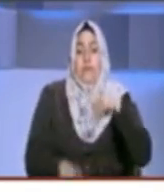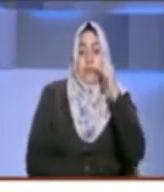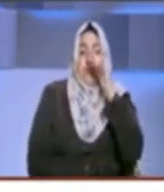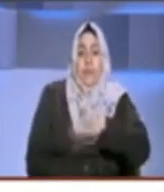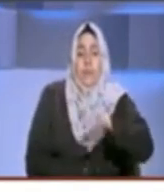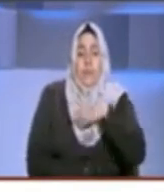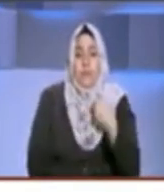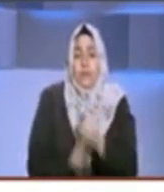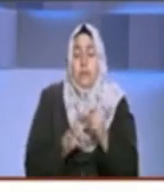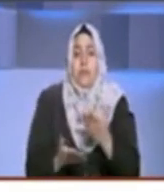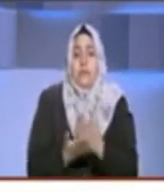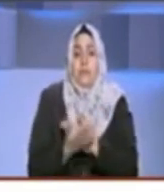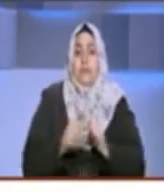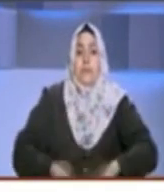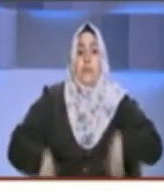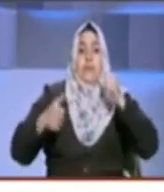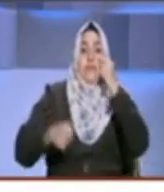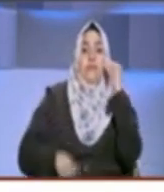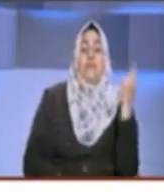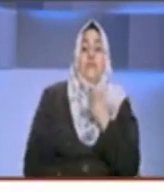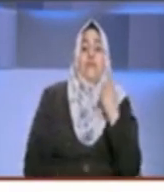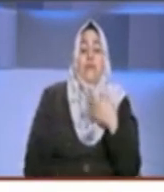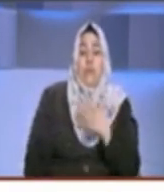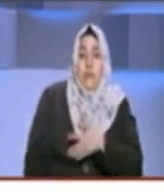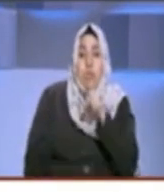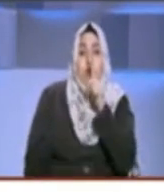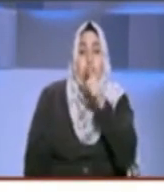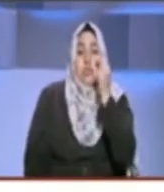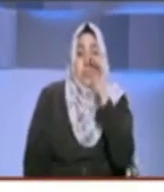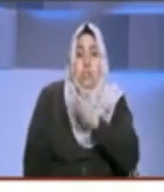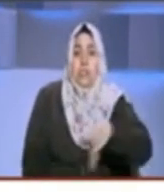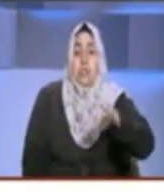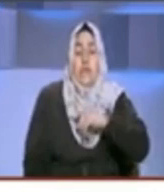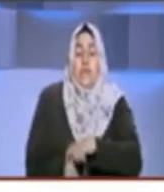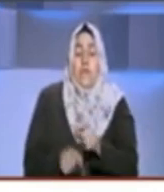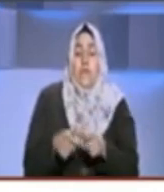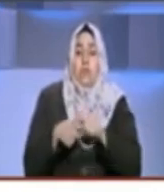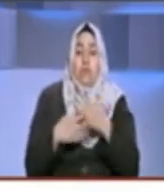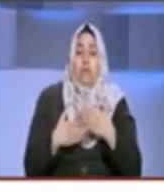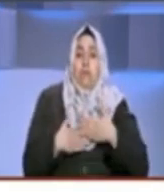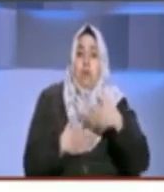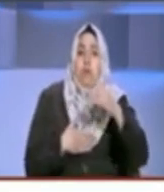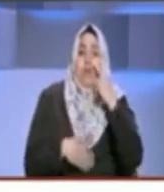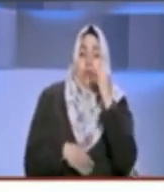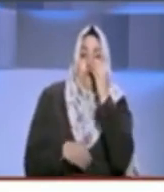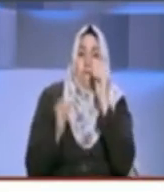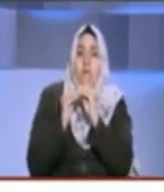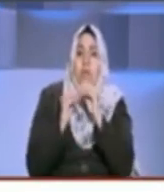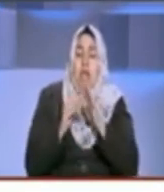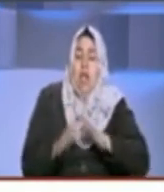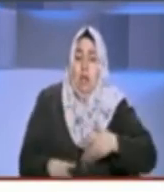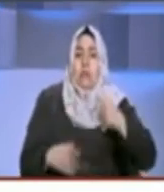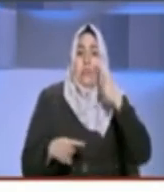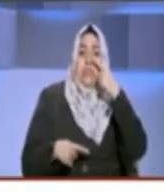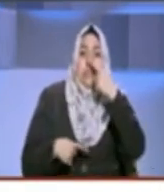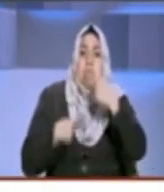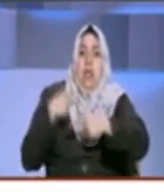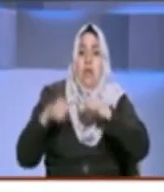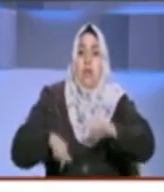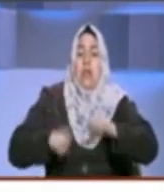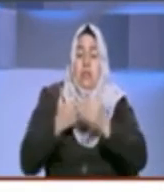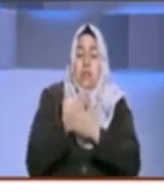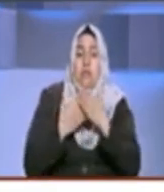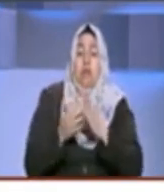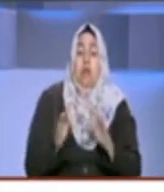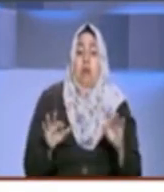ترجع للحياه الطبيعيه. واحنا بس عايزين نقول للناس الفيروس قاعد معانا فتره طويله، محتاجين نتعود على الحياه الجديده اللي احنا هنعيشها لغايه ما